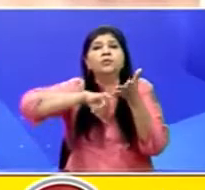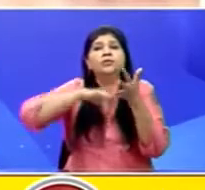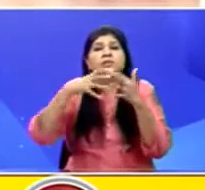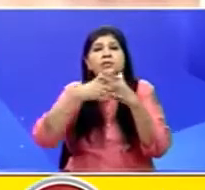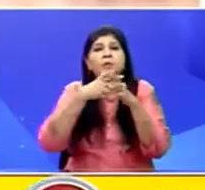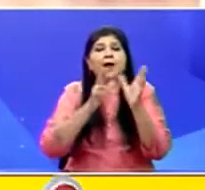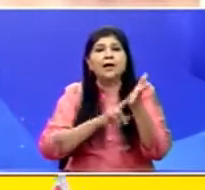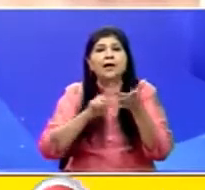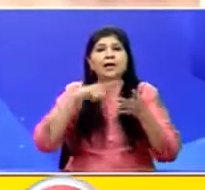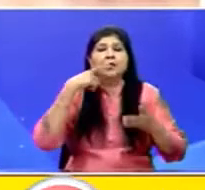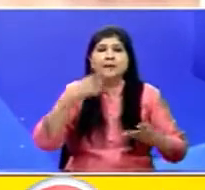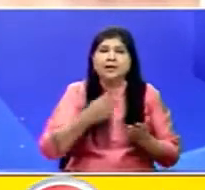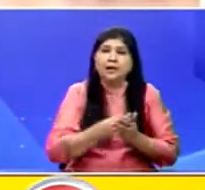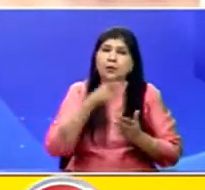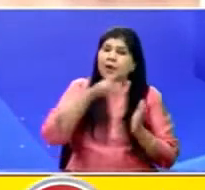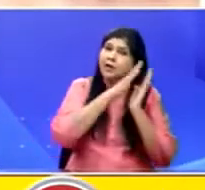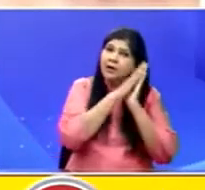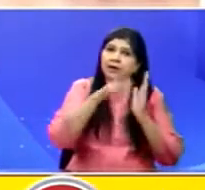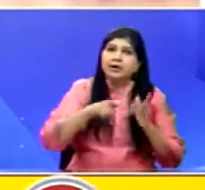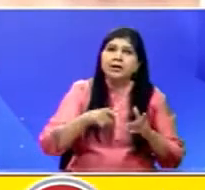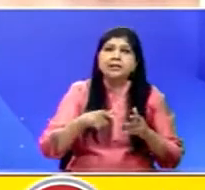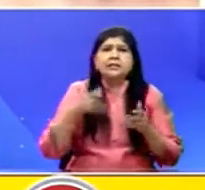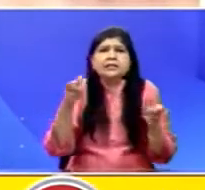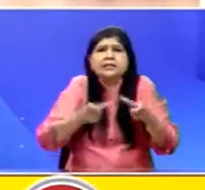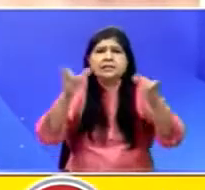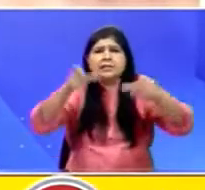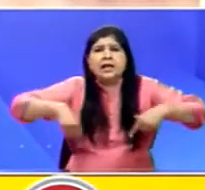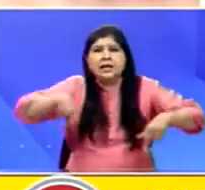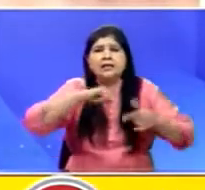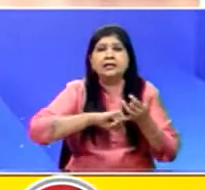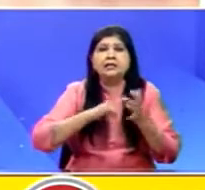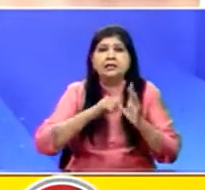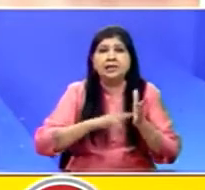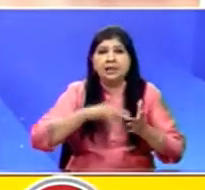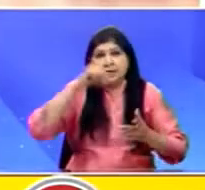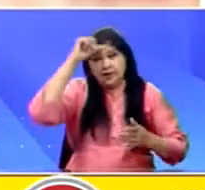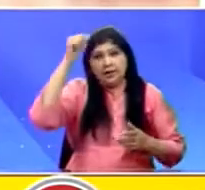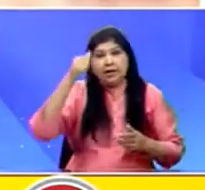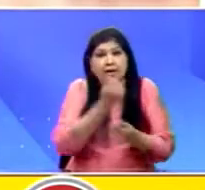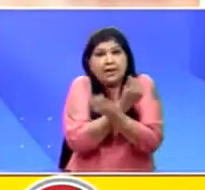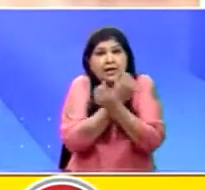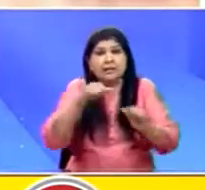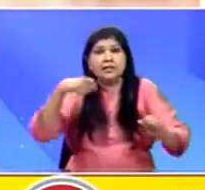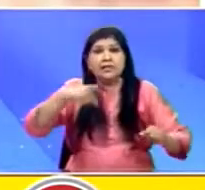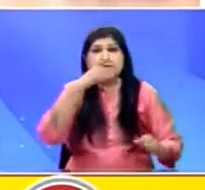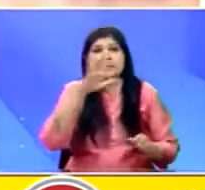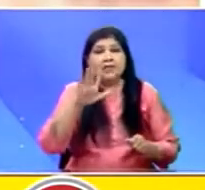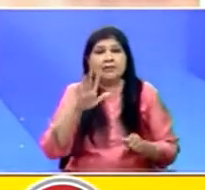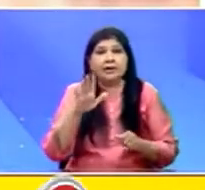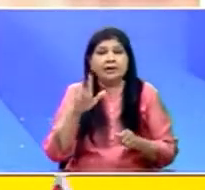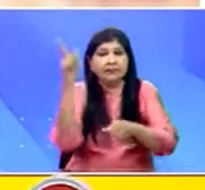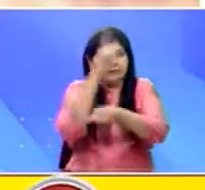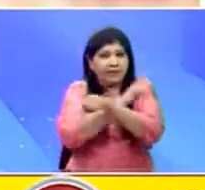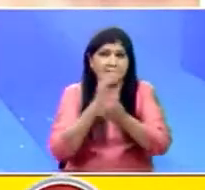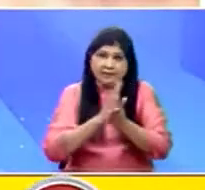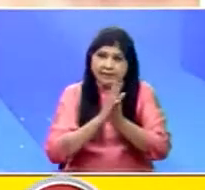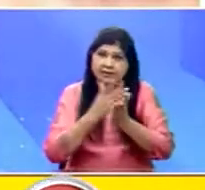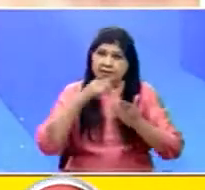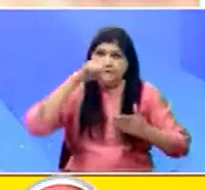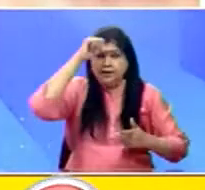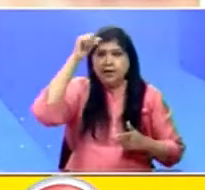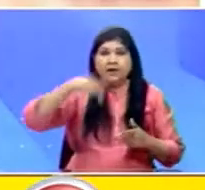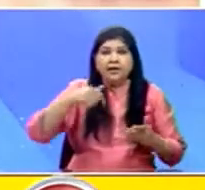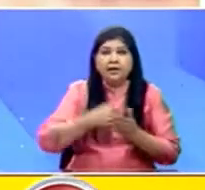के रहने वाले स्थानीय सिंगर्स ने भारत की आजादी के 75 साल मनाने के लिए देशभक्ति